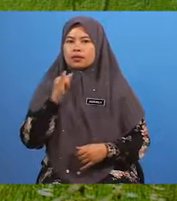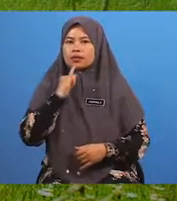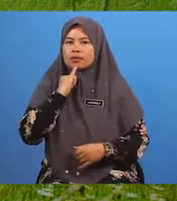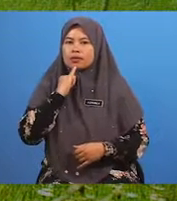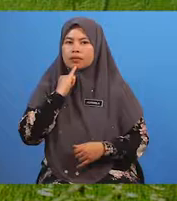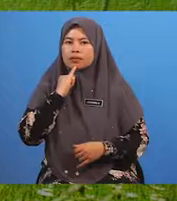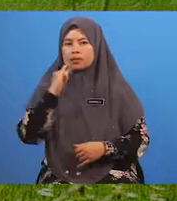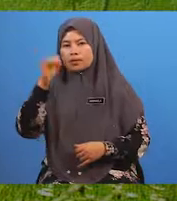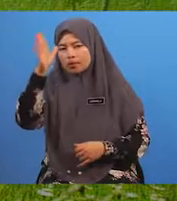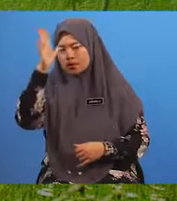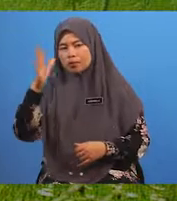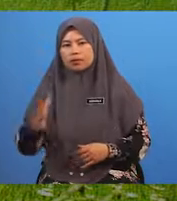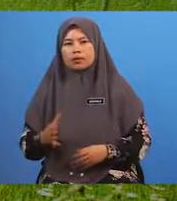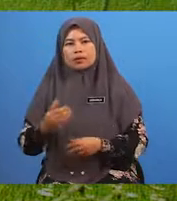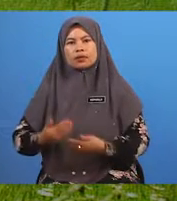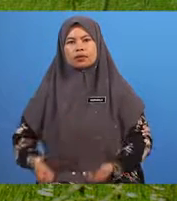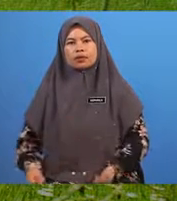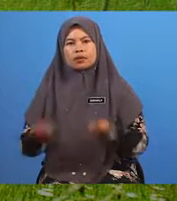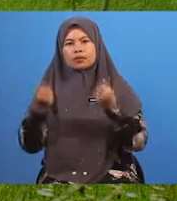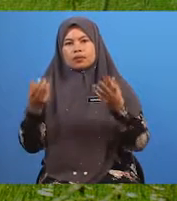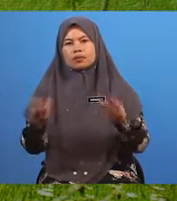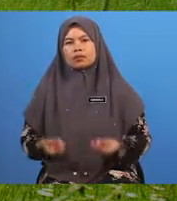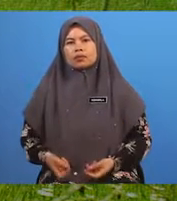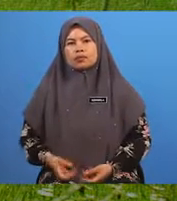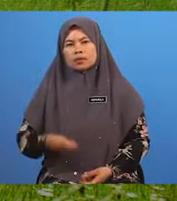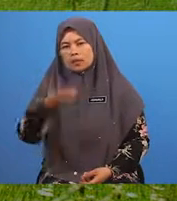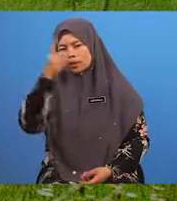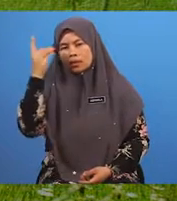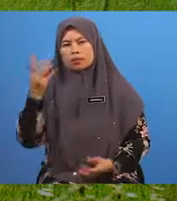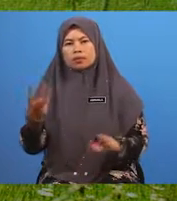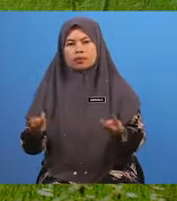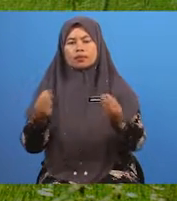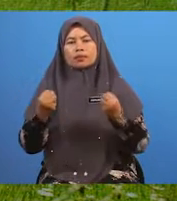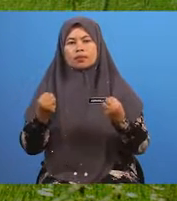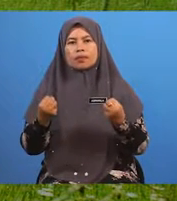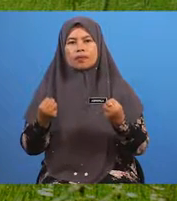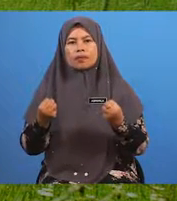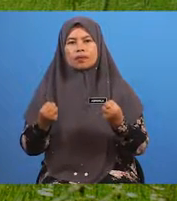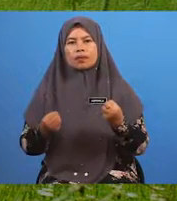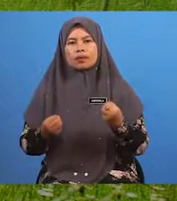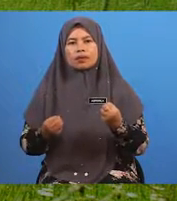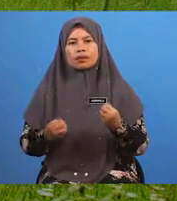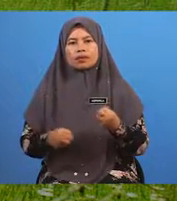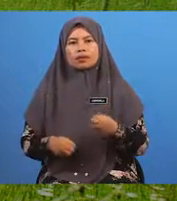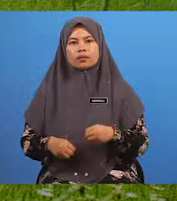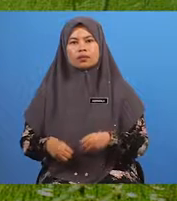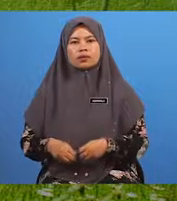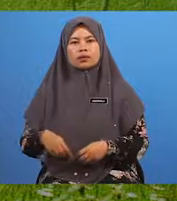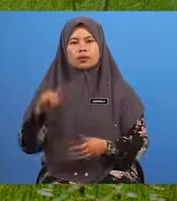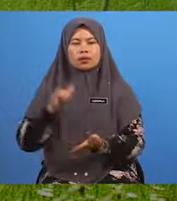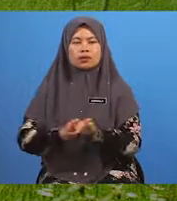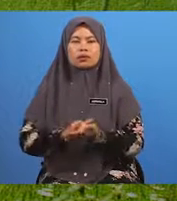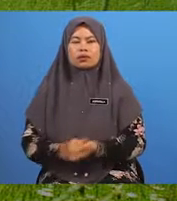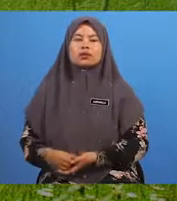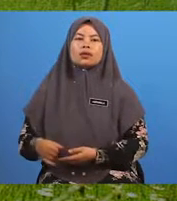hendak membin atau membintikan anak angkat kepada ayah angkat, maka perbuatan ini adalah haram dan berdosa